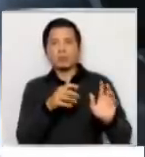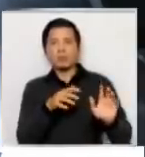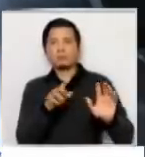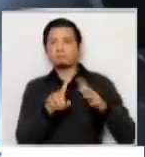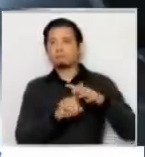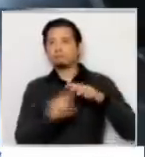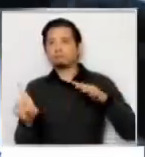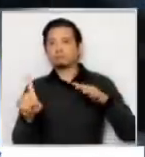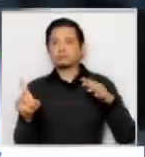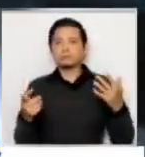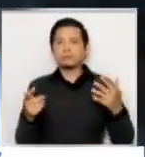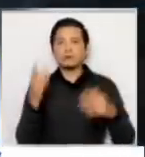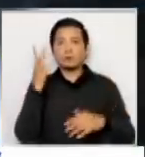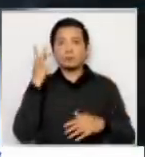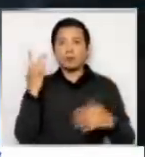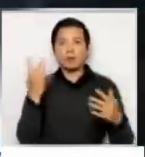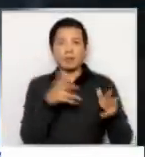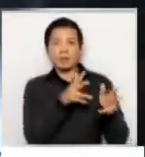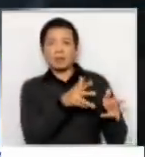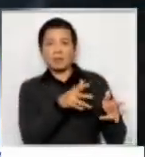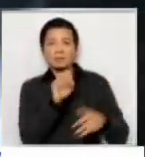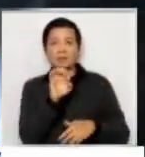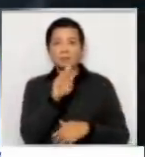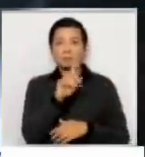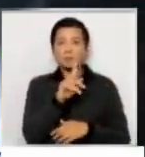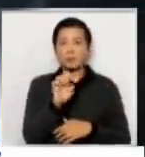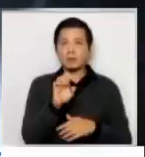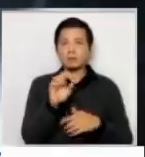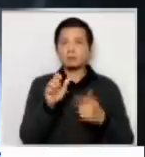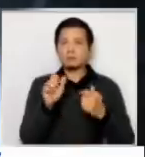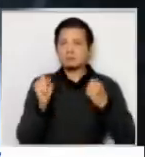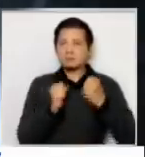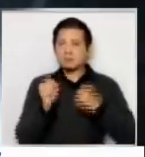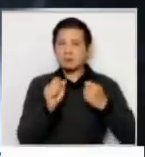tuloy. Back up ni Cap ang buong pwersa ng barangay.